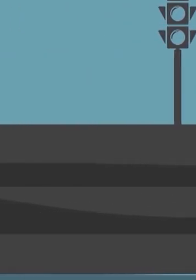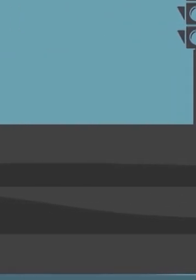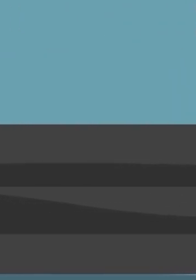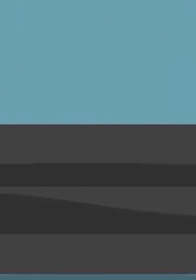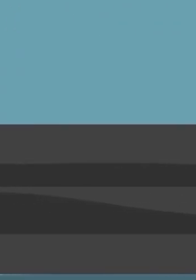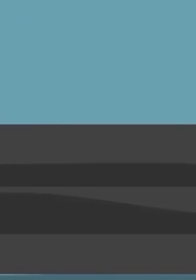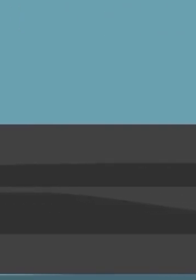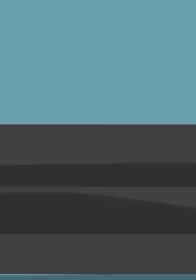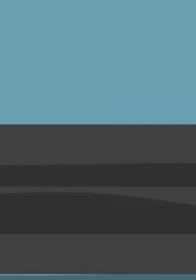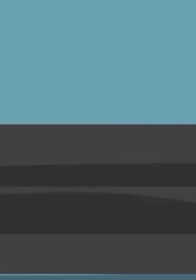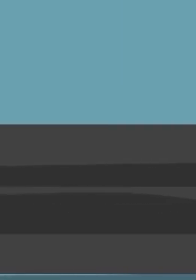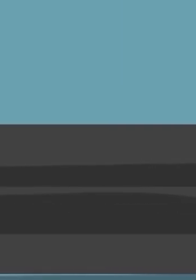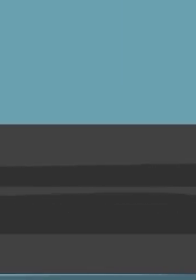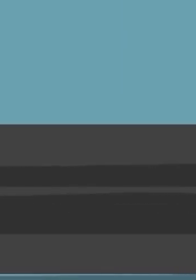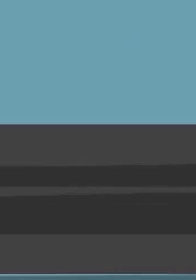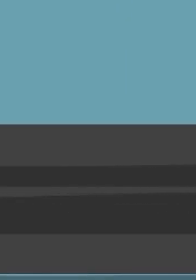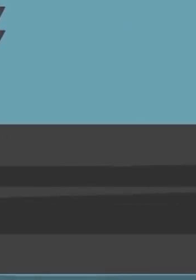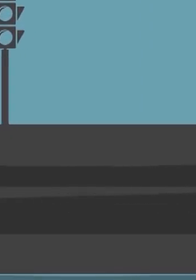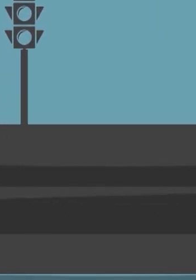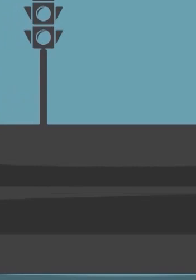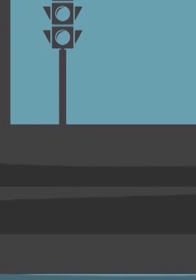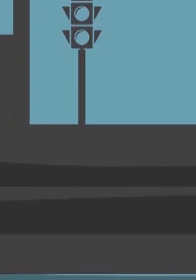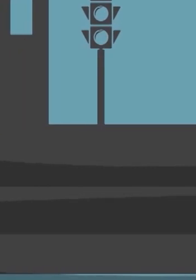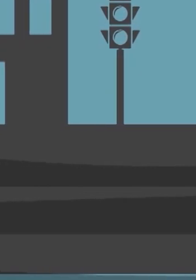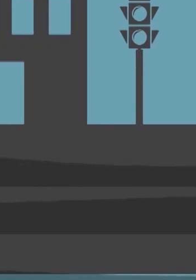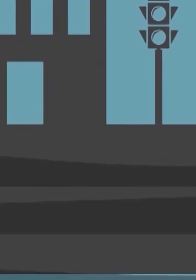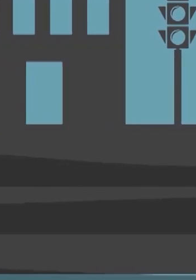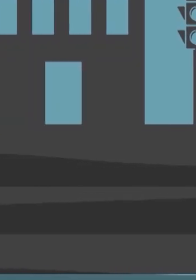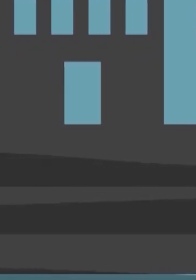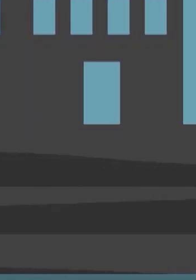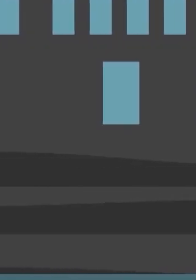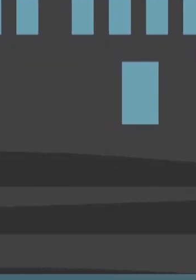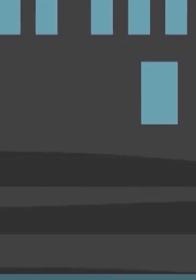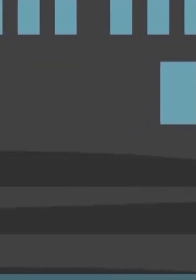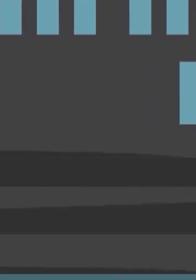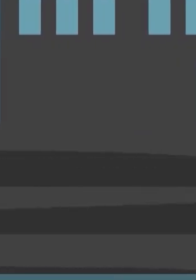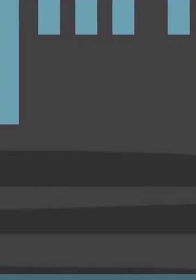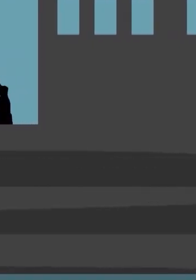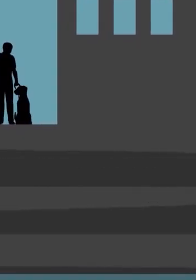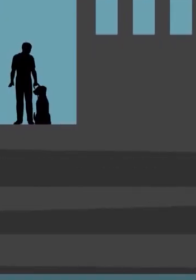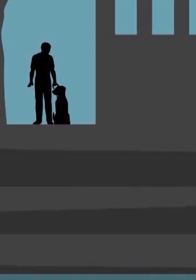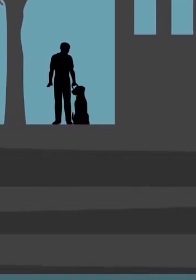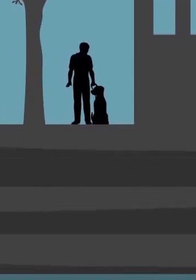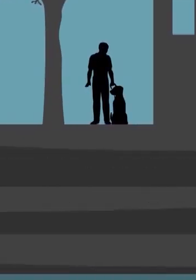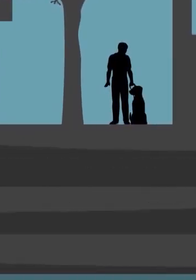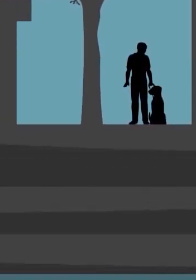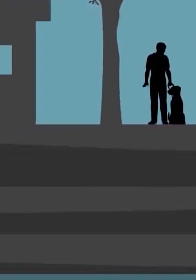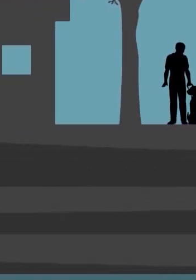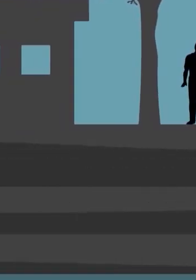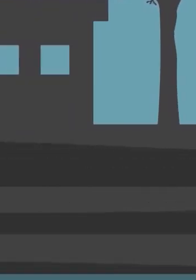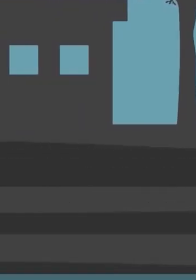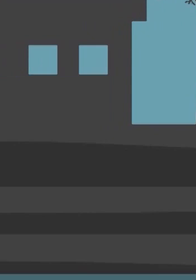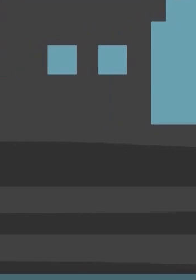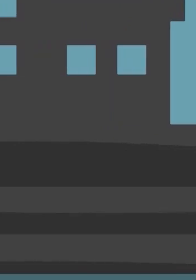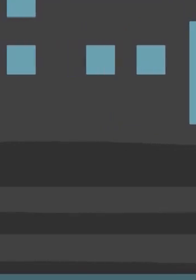I can do anything. I can reach any goal today. I can do what I want.